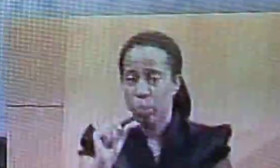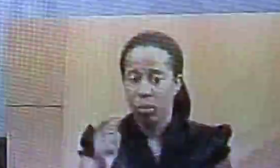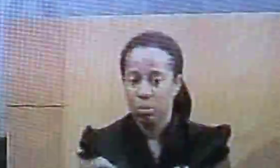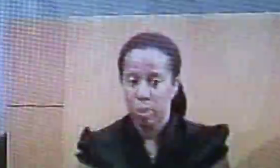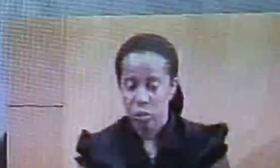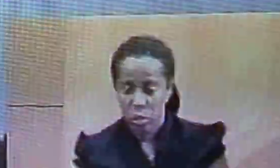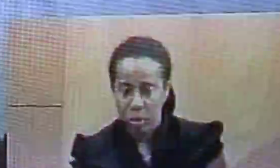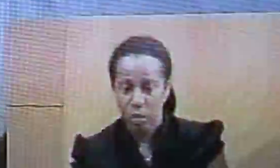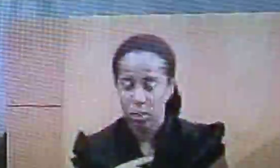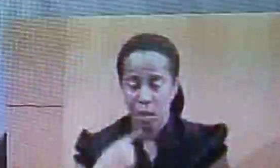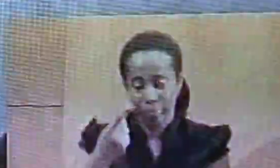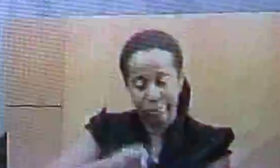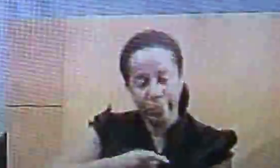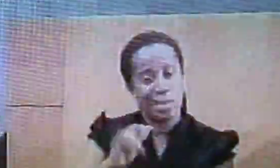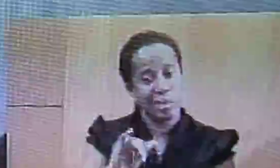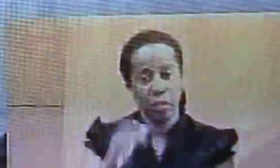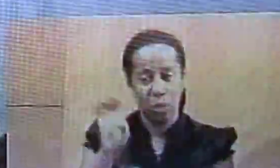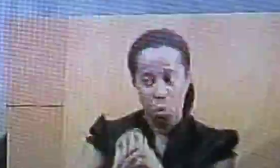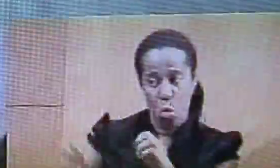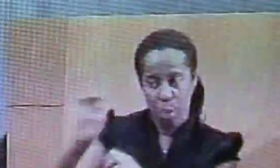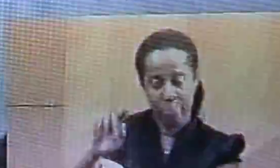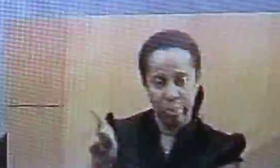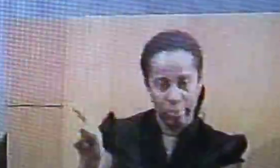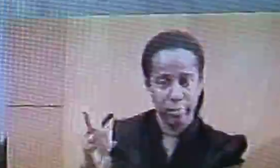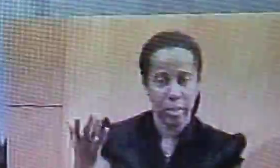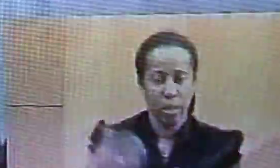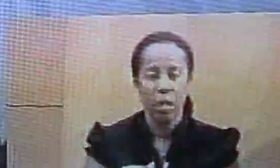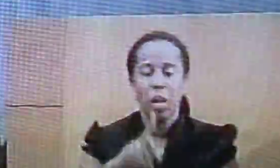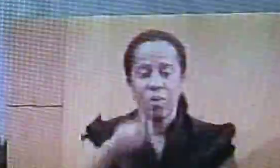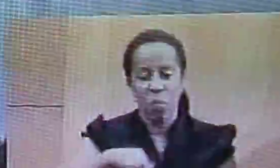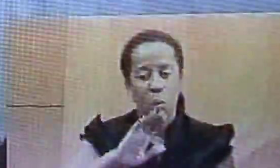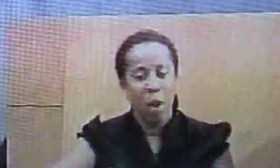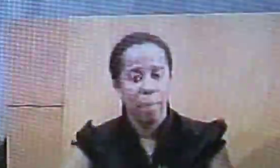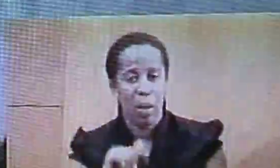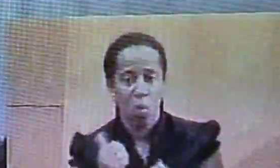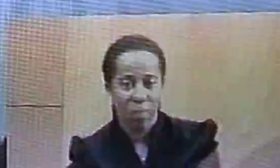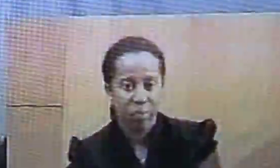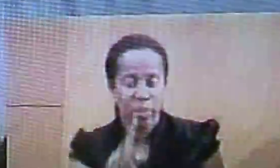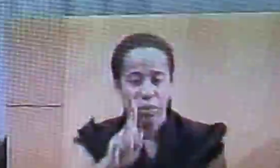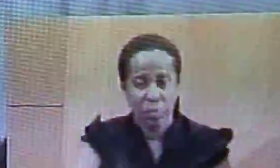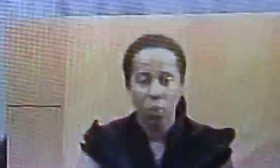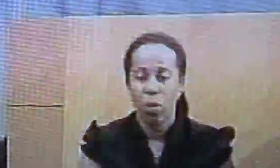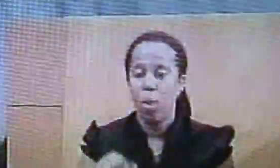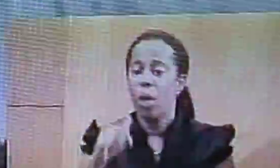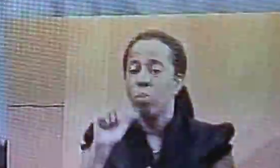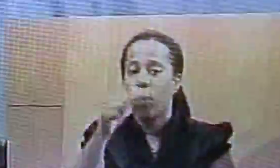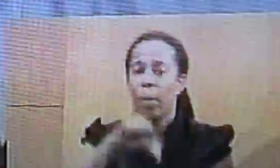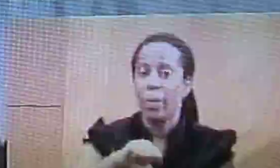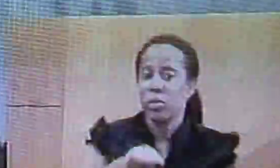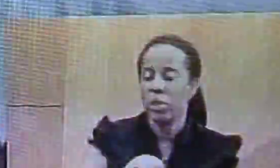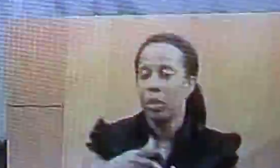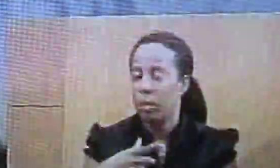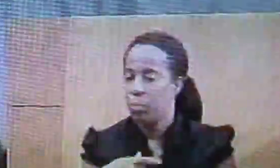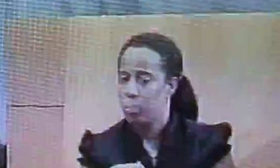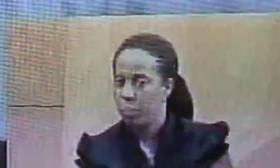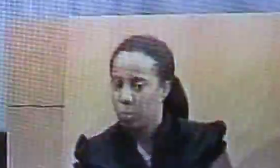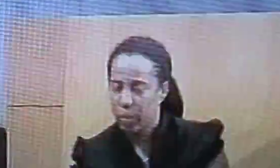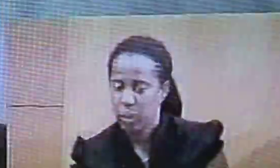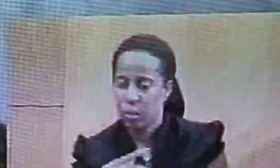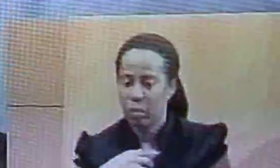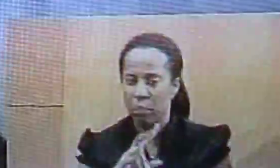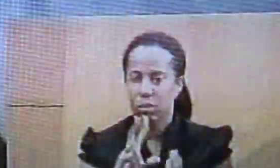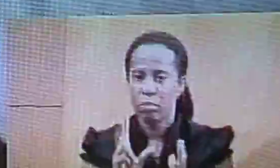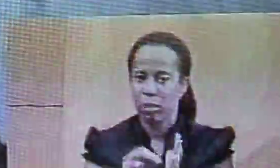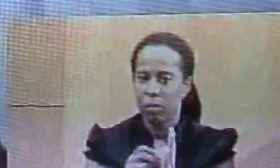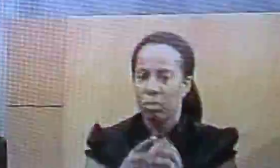une directive de l'Europe, il fallait faire des appels d'offres, le code des marchés publics, article 30, s'appliquait. Ça veut dire